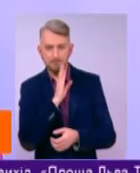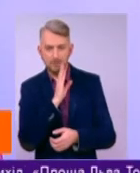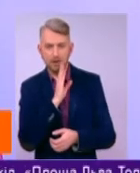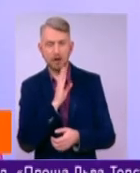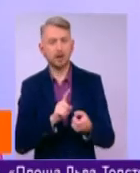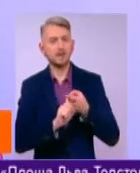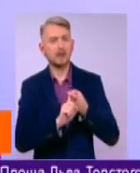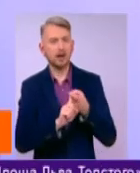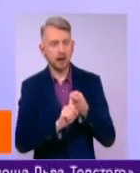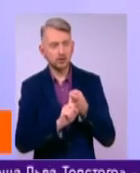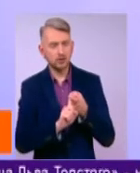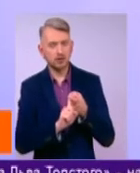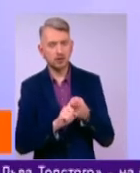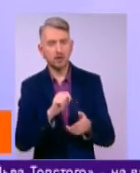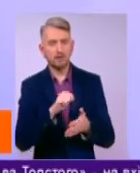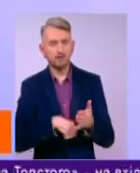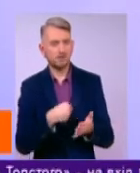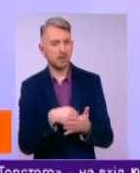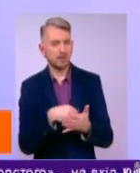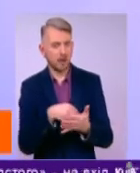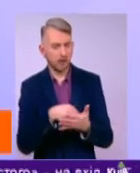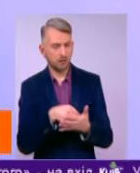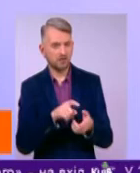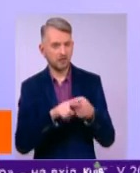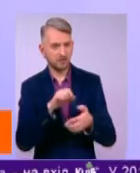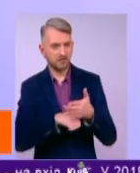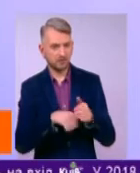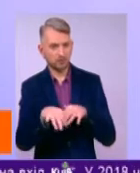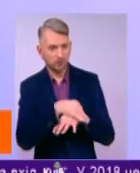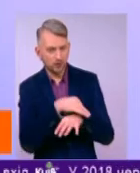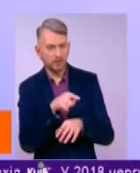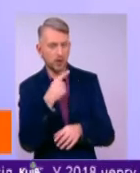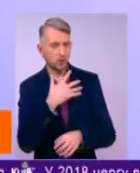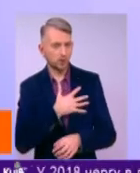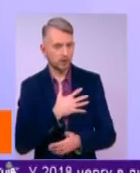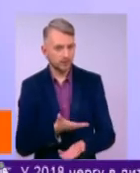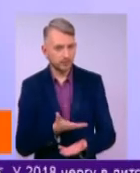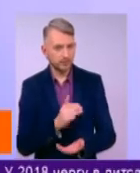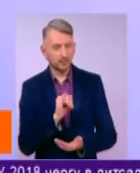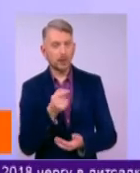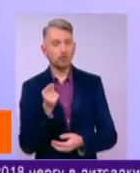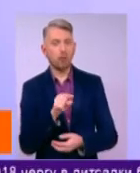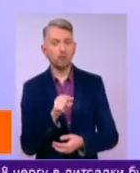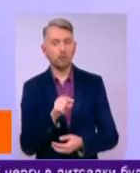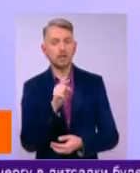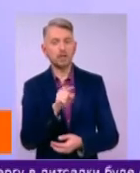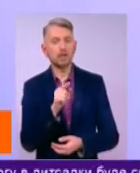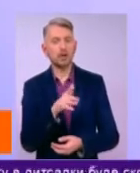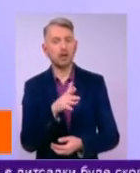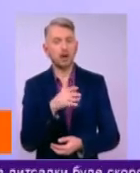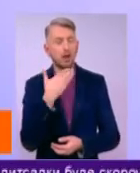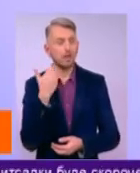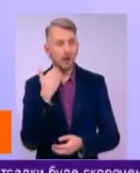від матеріально, від відчима, наприклад, вона його любить. І тому їй легше